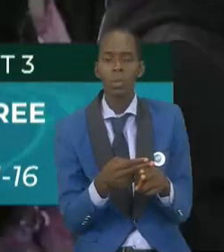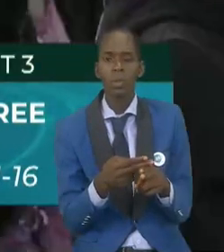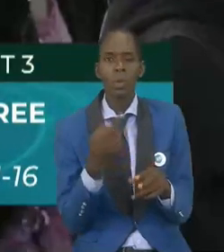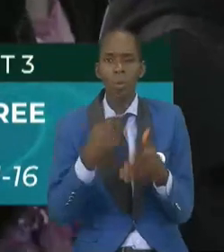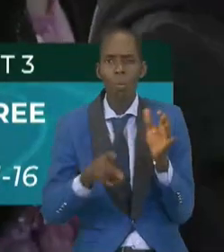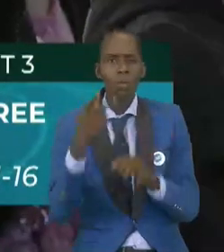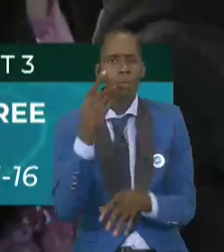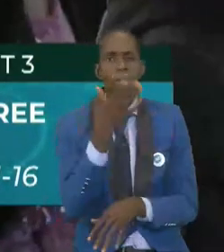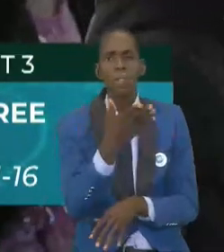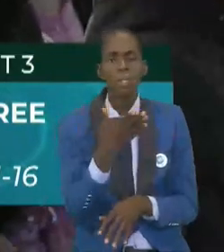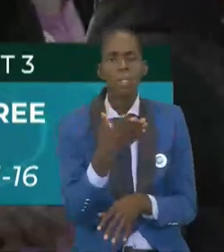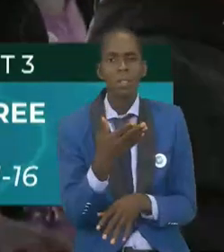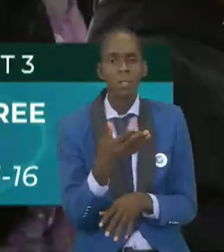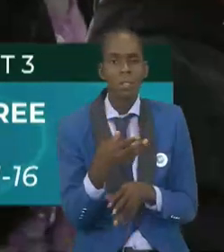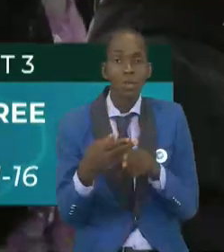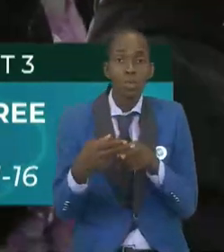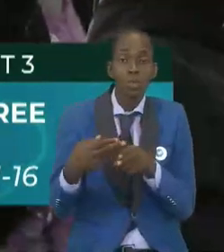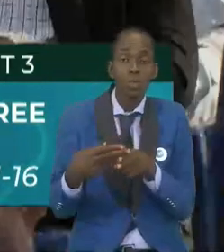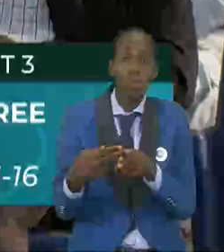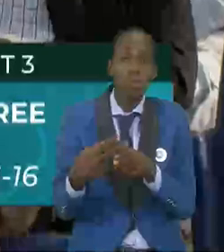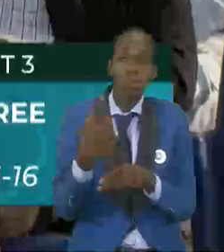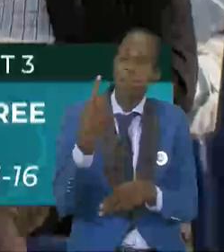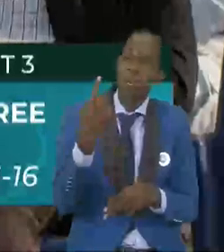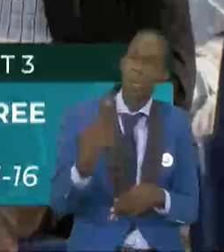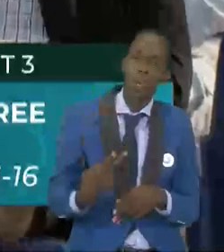le rassasierai de comment